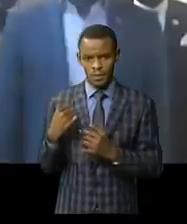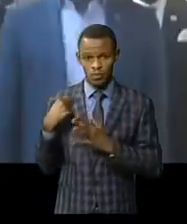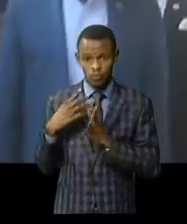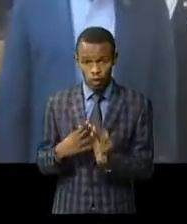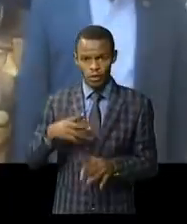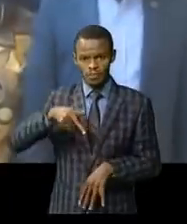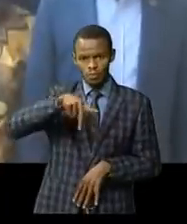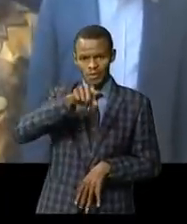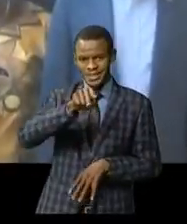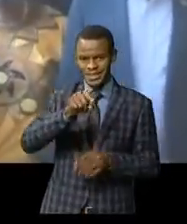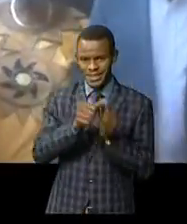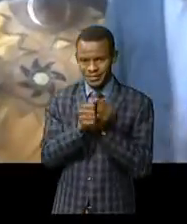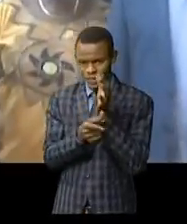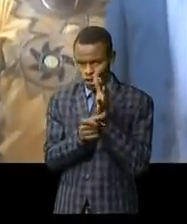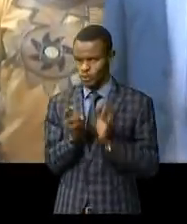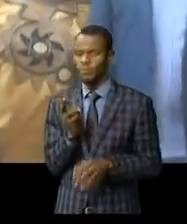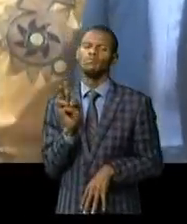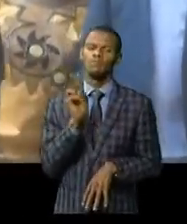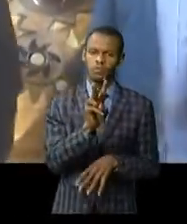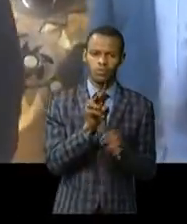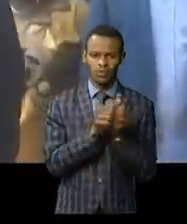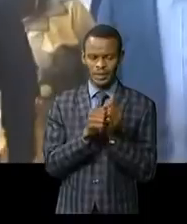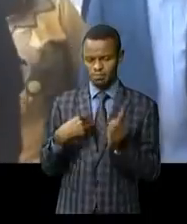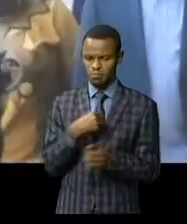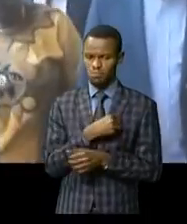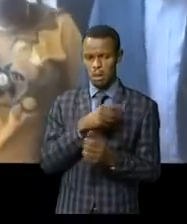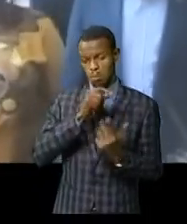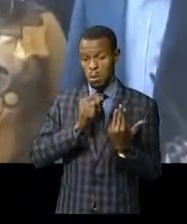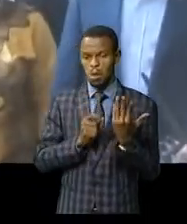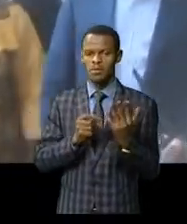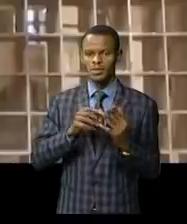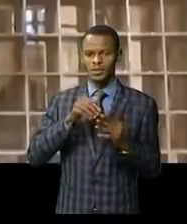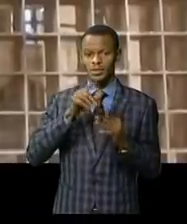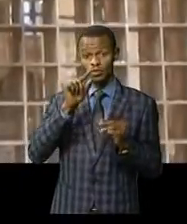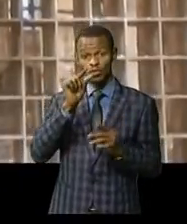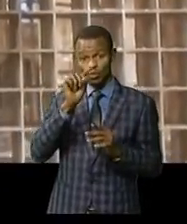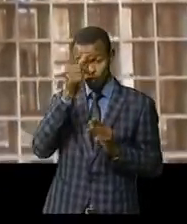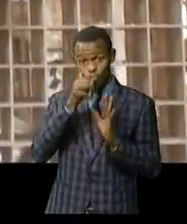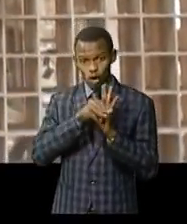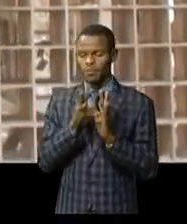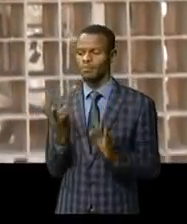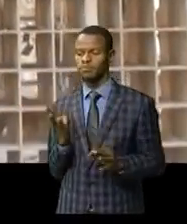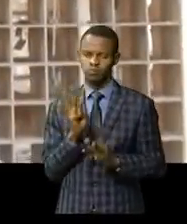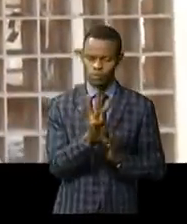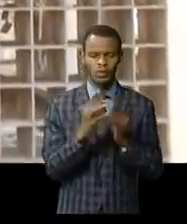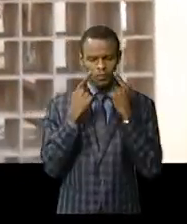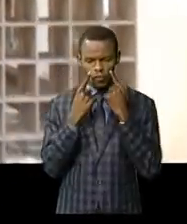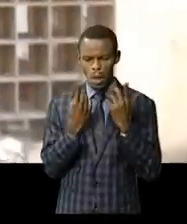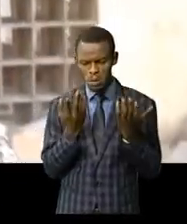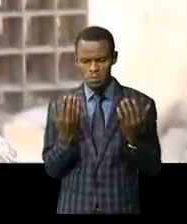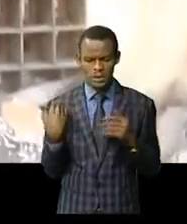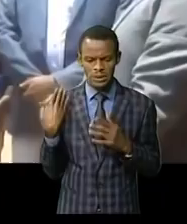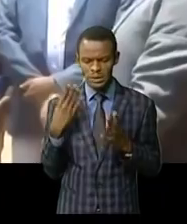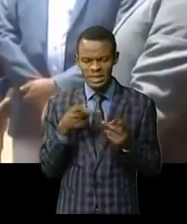vice-gouverneur Marc Malagou Kachekiri et le membre de son gouvernement, se sont rendus ce matin pour faire un état des lieux. Le bilan matériel est